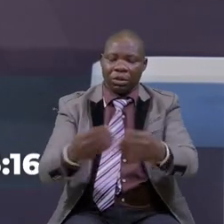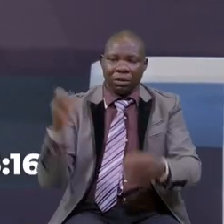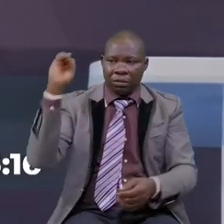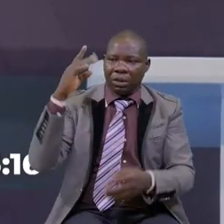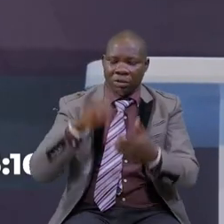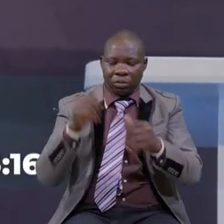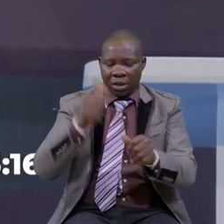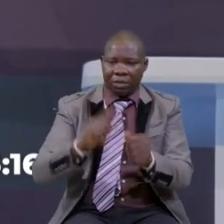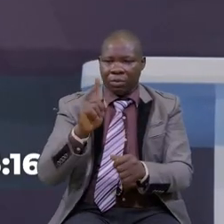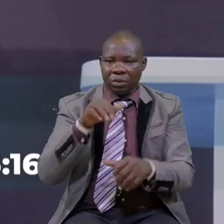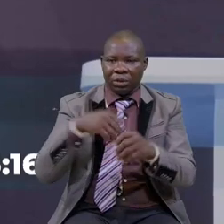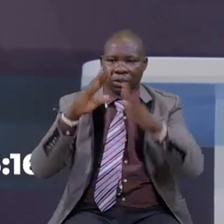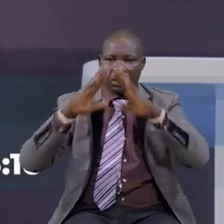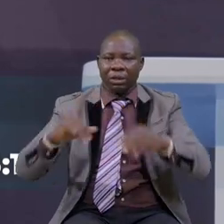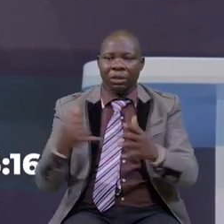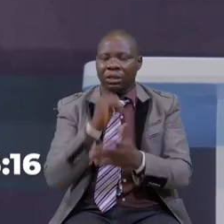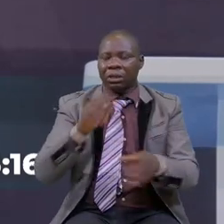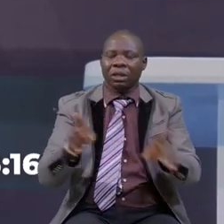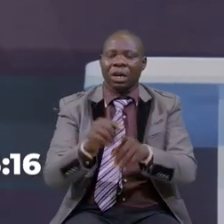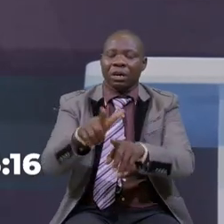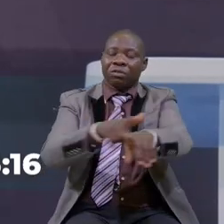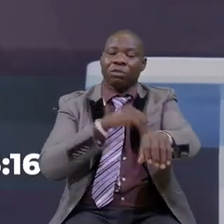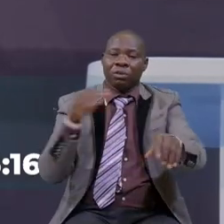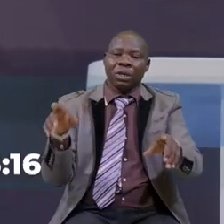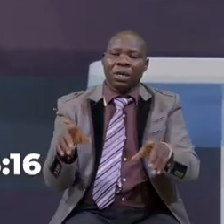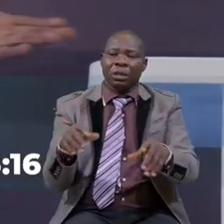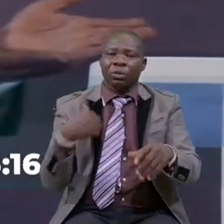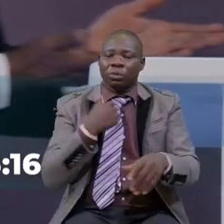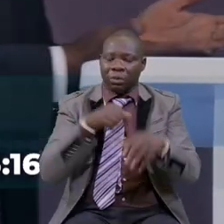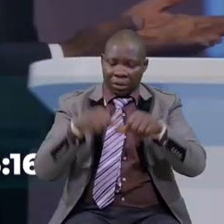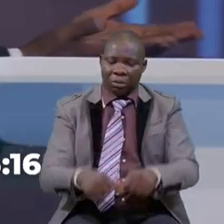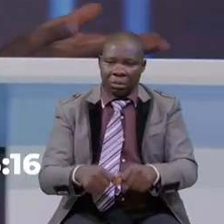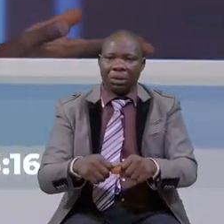la maison. Aussi longtemps que nous demeurons